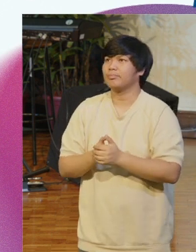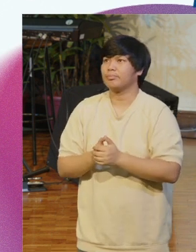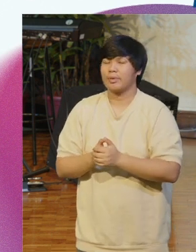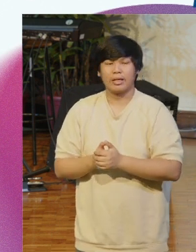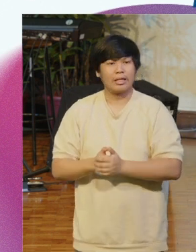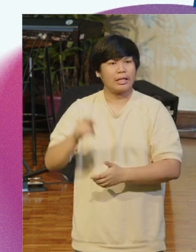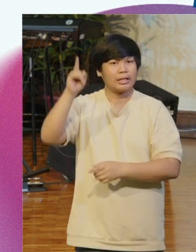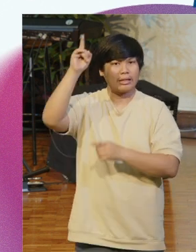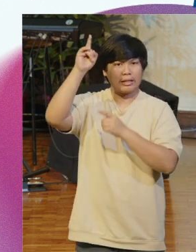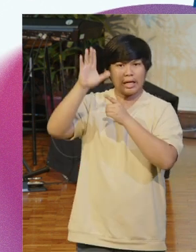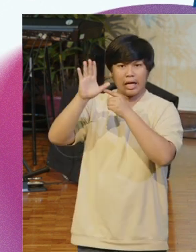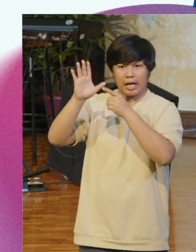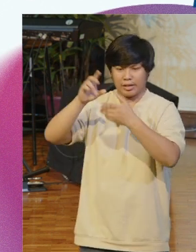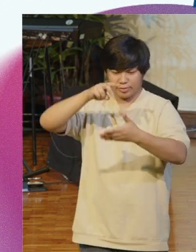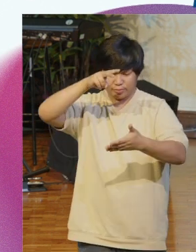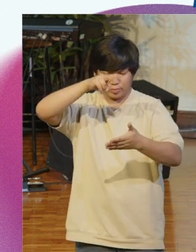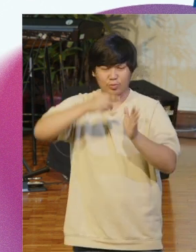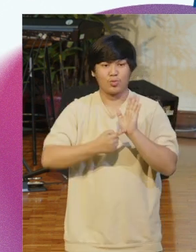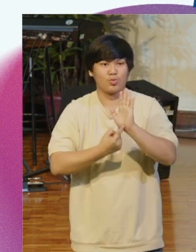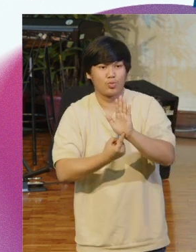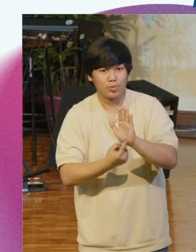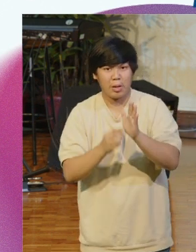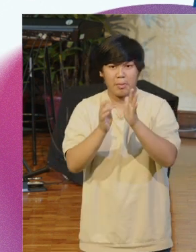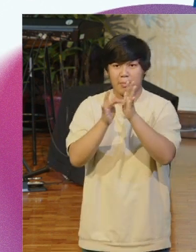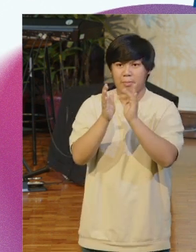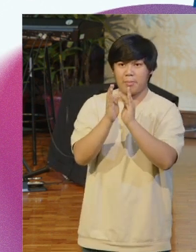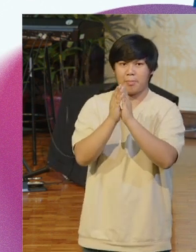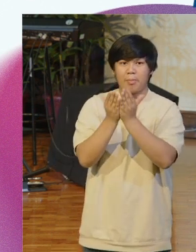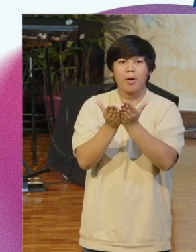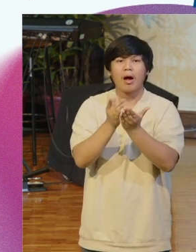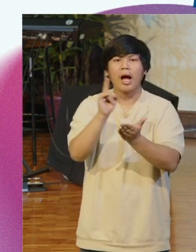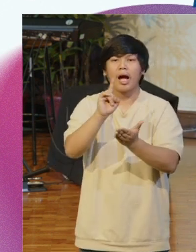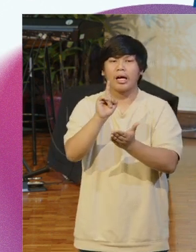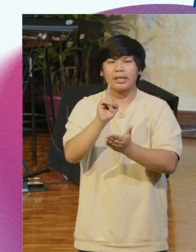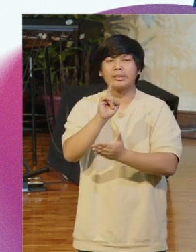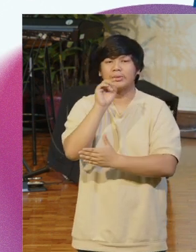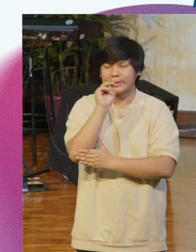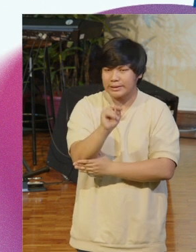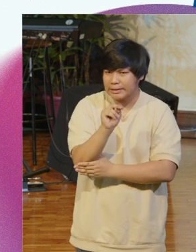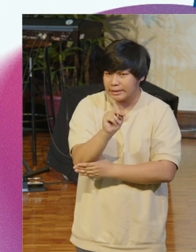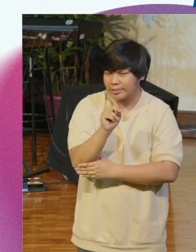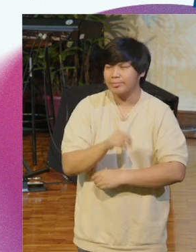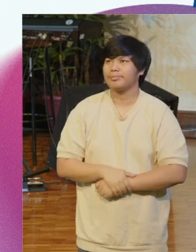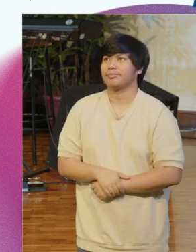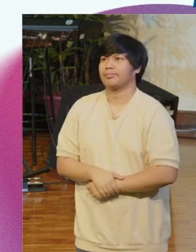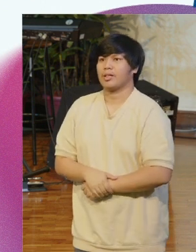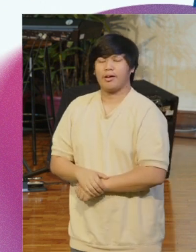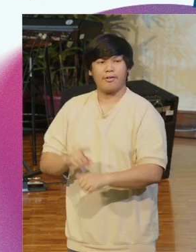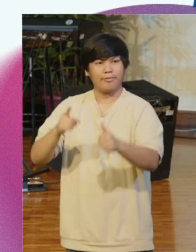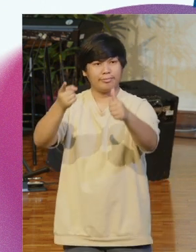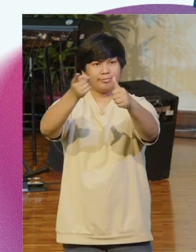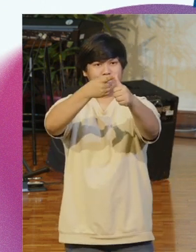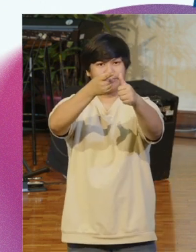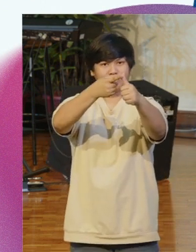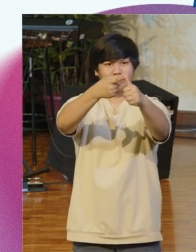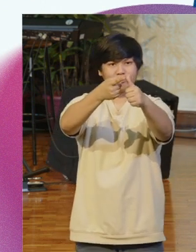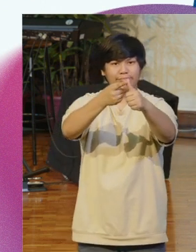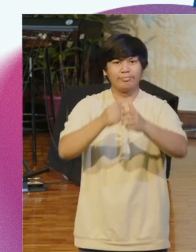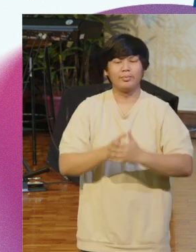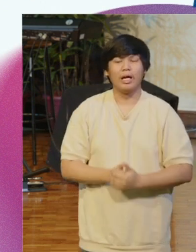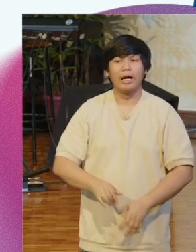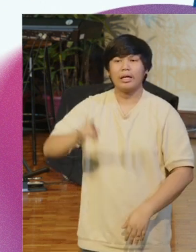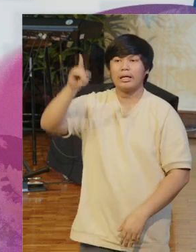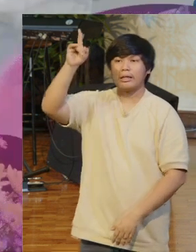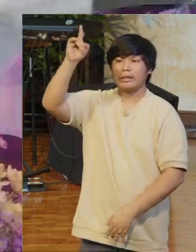ang makikita nating mga kahulugan. No? Una, ginagawa